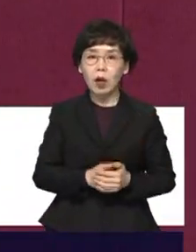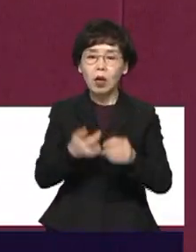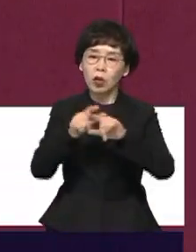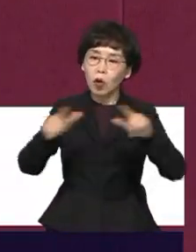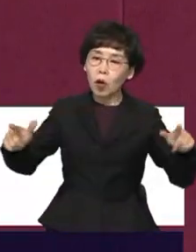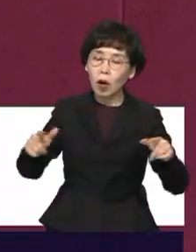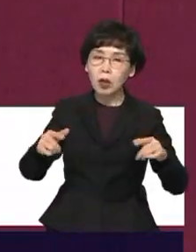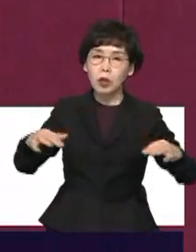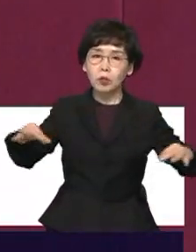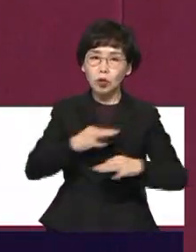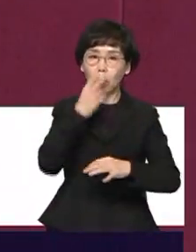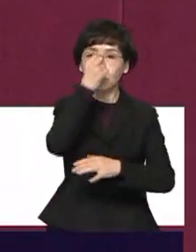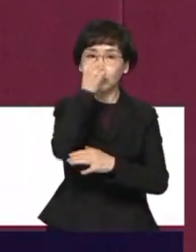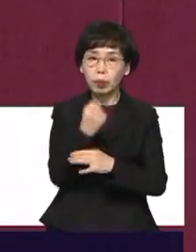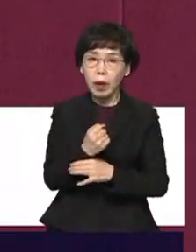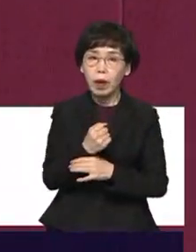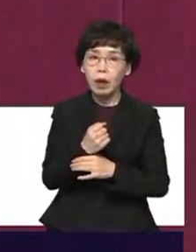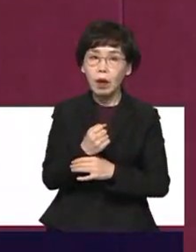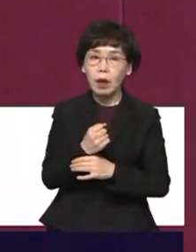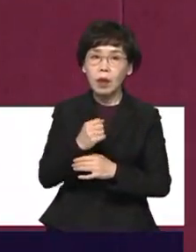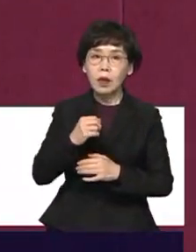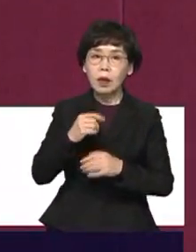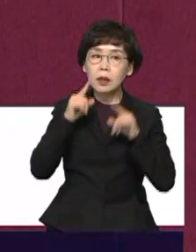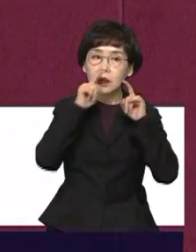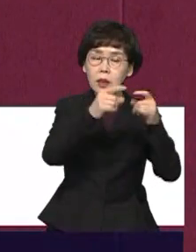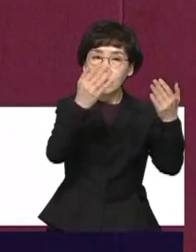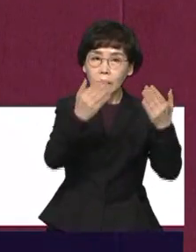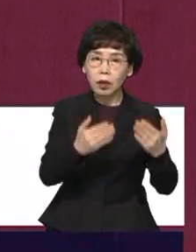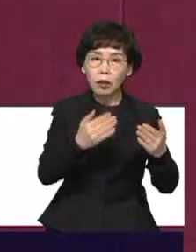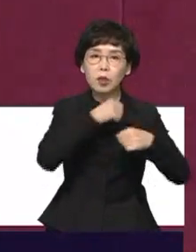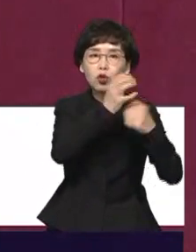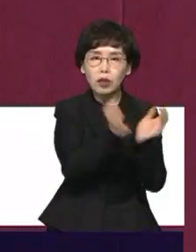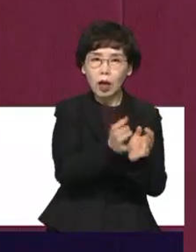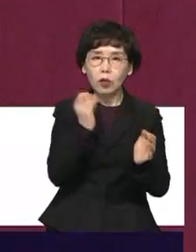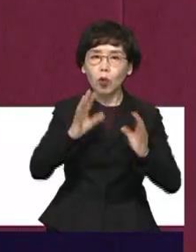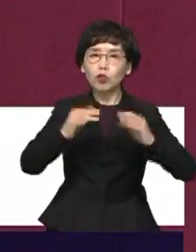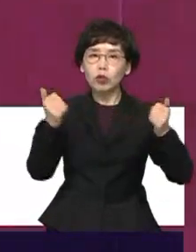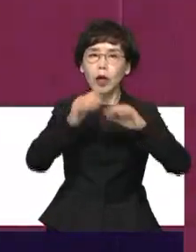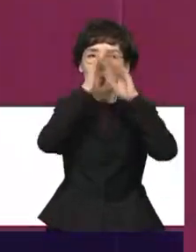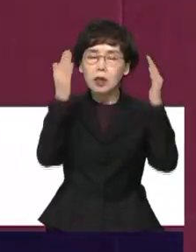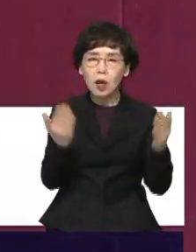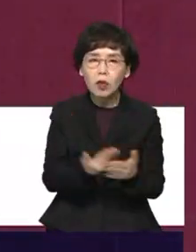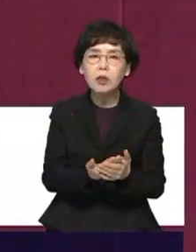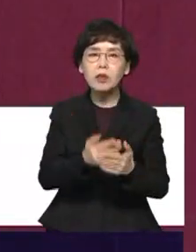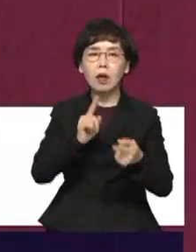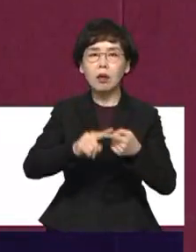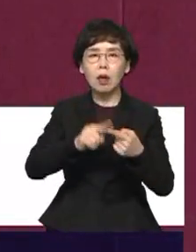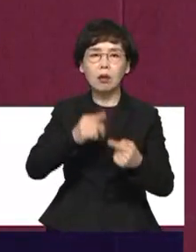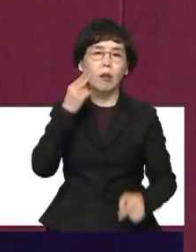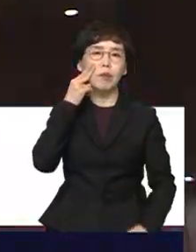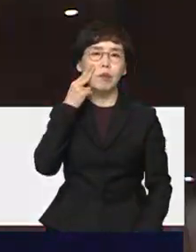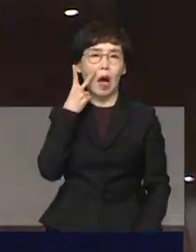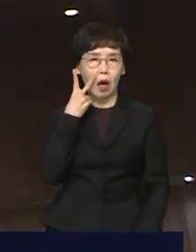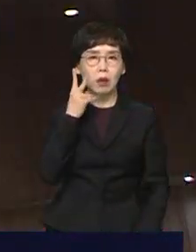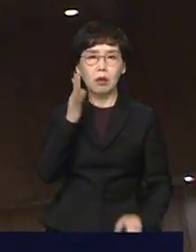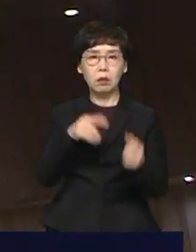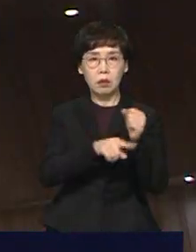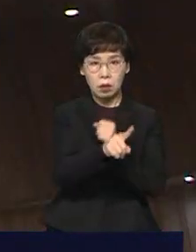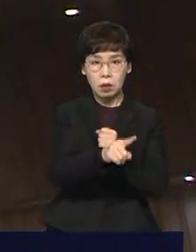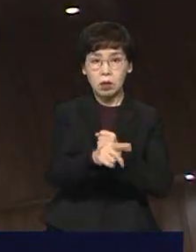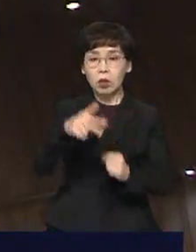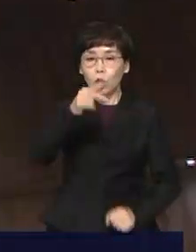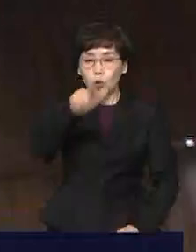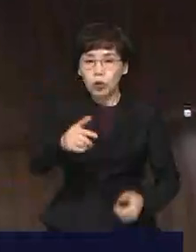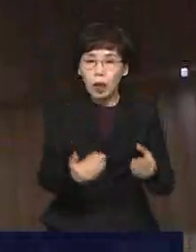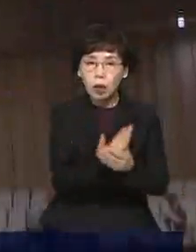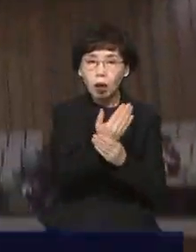가지 부정부패 혐의를 받고 있는 것은 더불어민주당뿐만 아니라 국회 전체 위신을 떨어뜨리고 있습니다. 조국